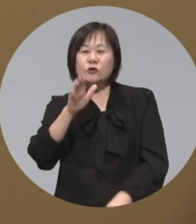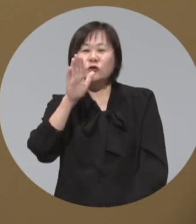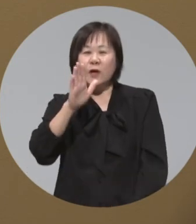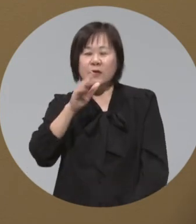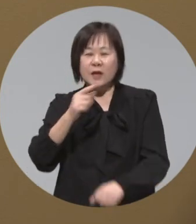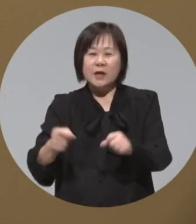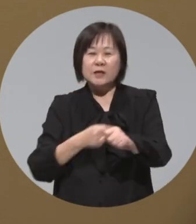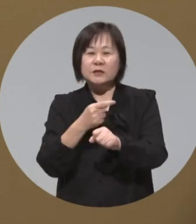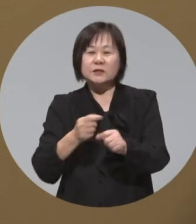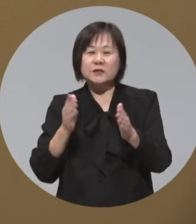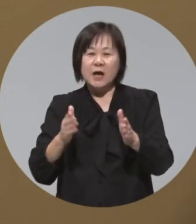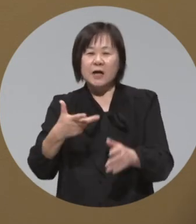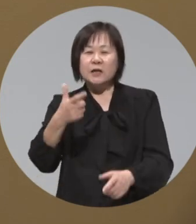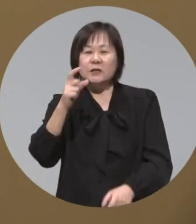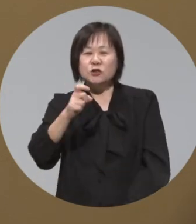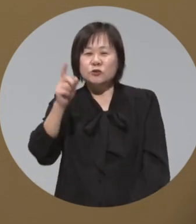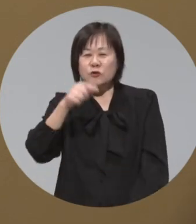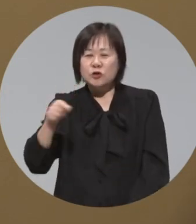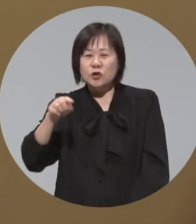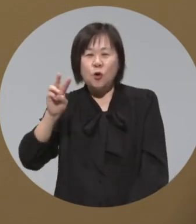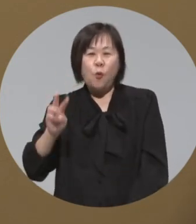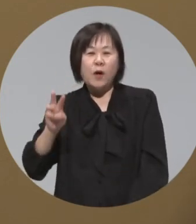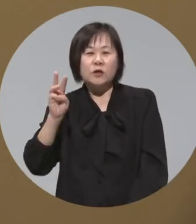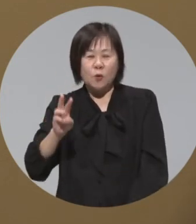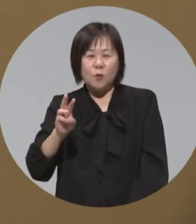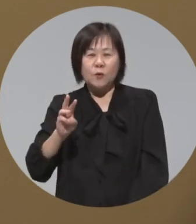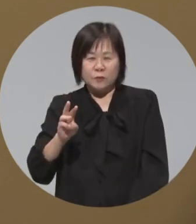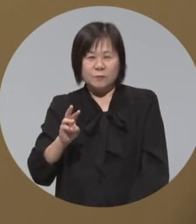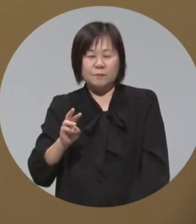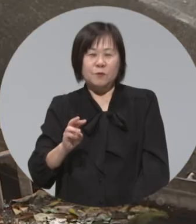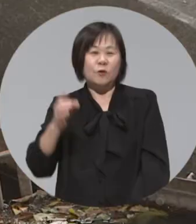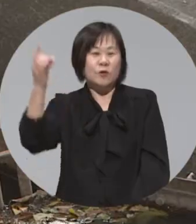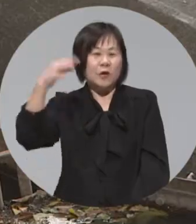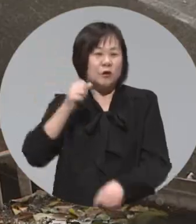発電をして館内の電力を賄っています。